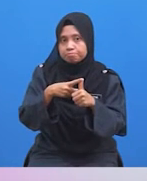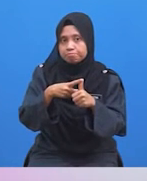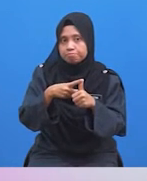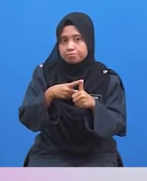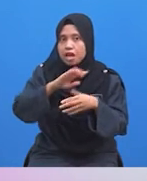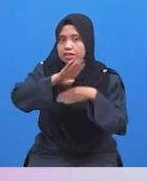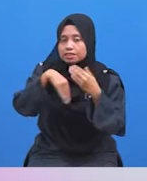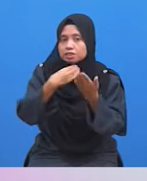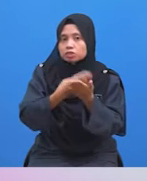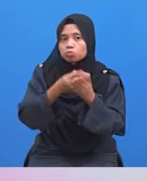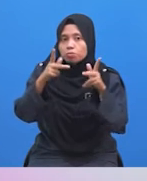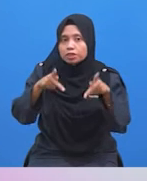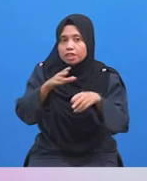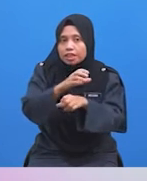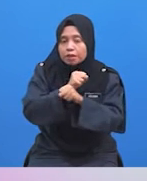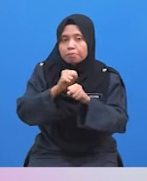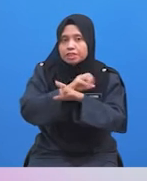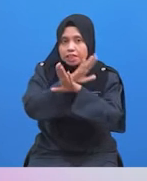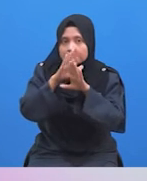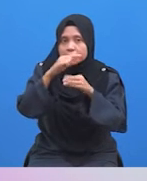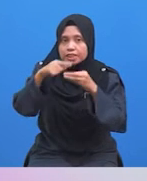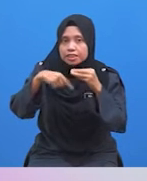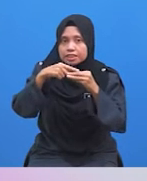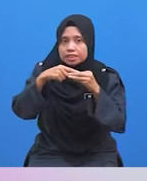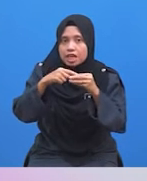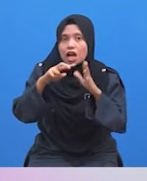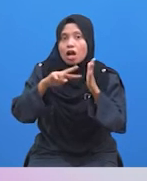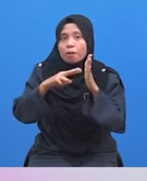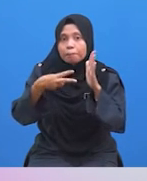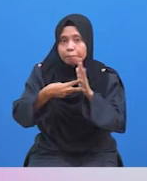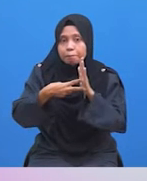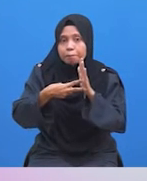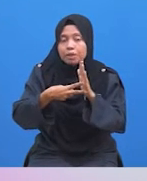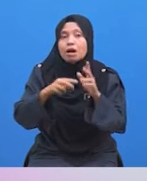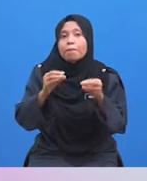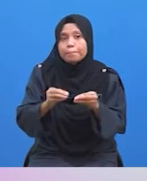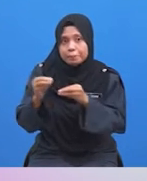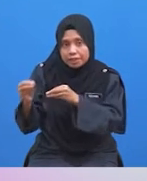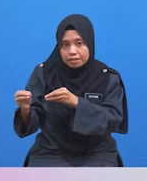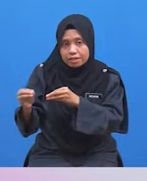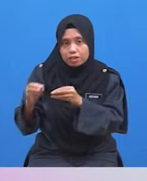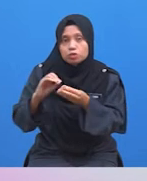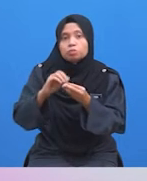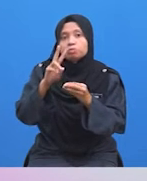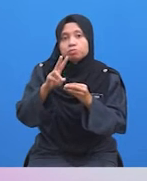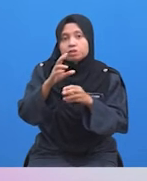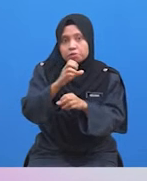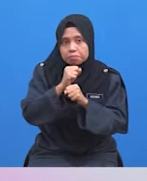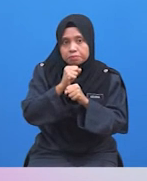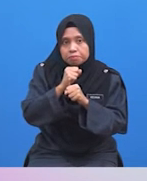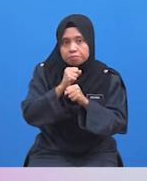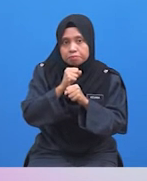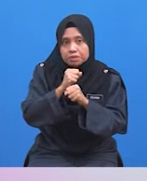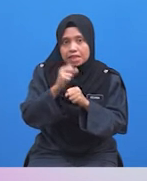semua pelajar dapat menjelaskan tentang konsep migrasi objektif yang kedua pelajar dapat